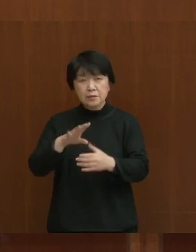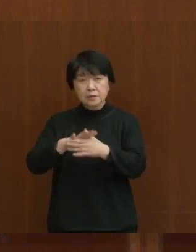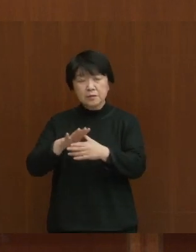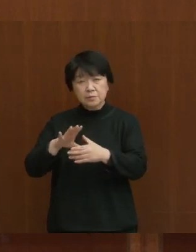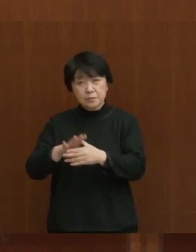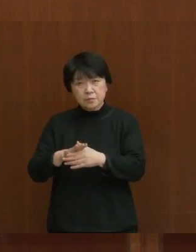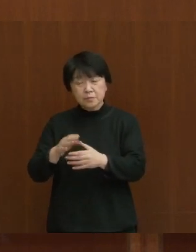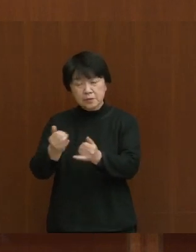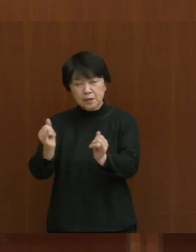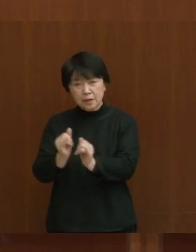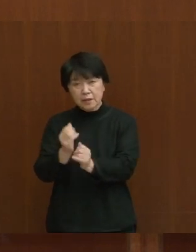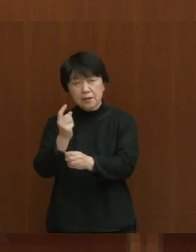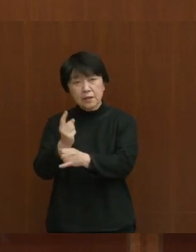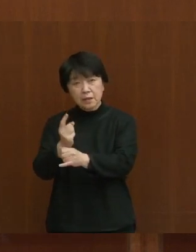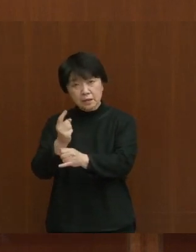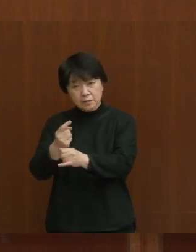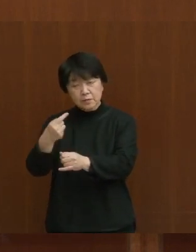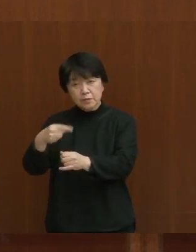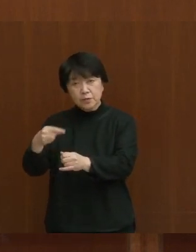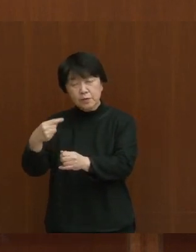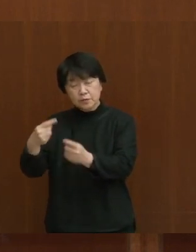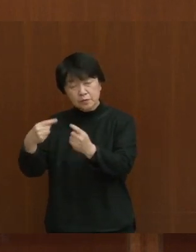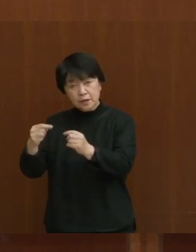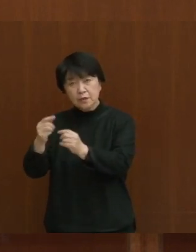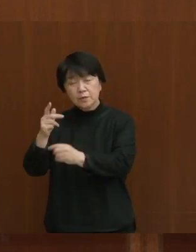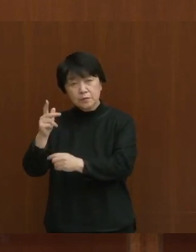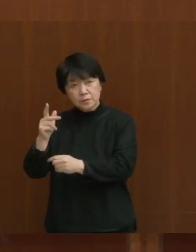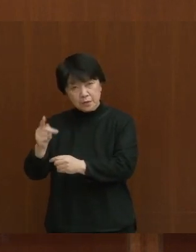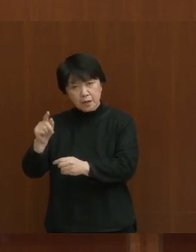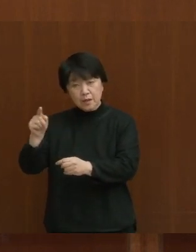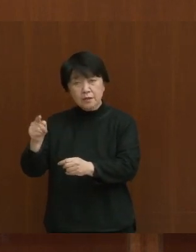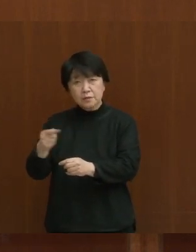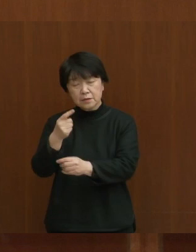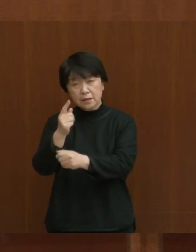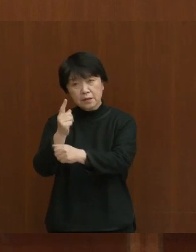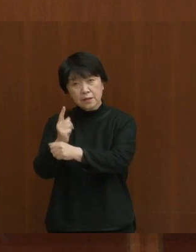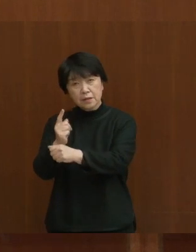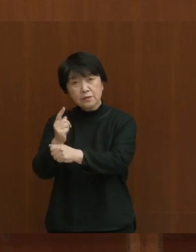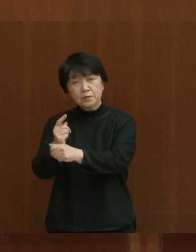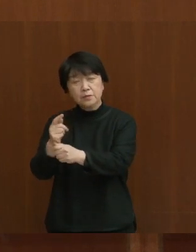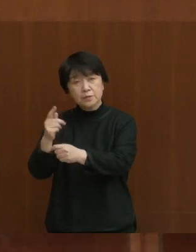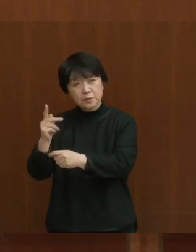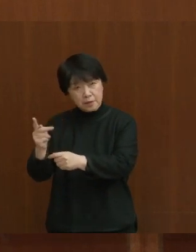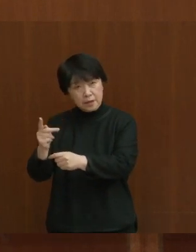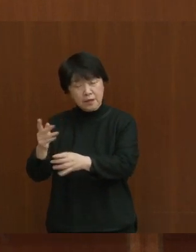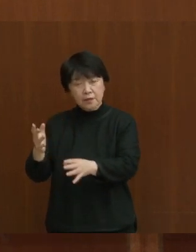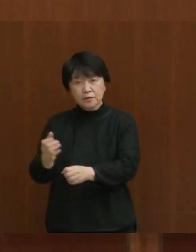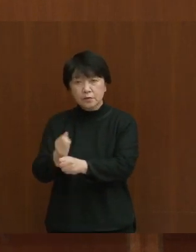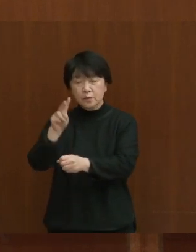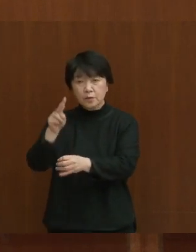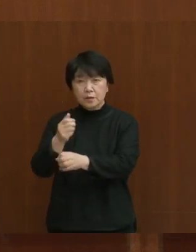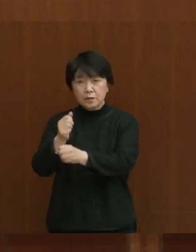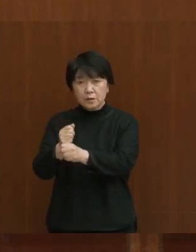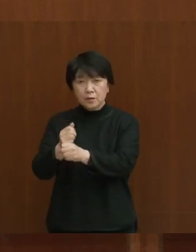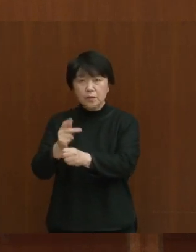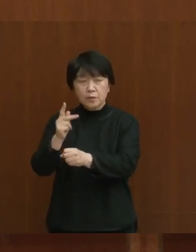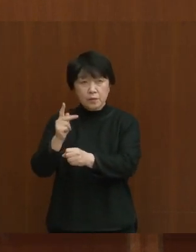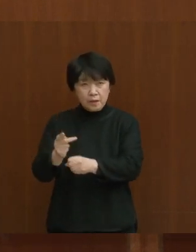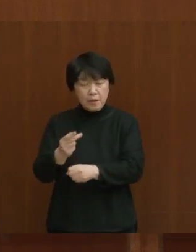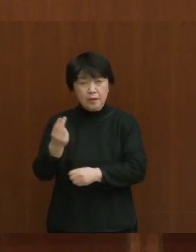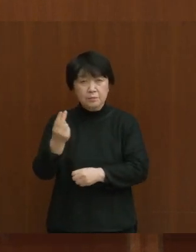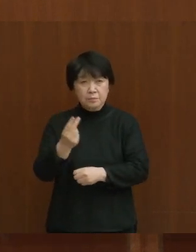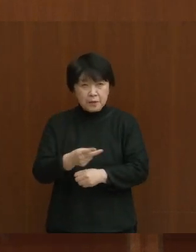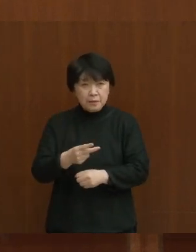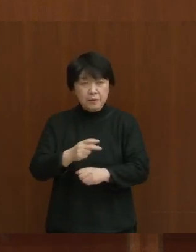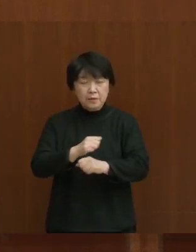科、教育学研究科、自然科学研究科、総合理工学研究科及び